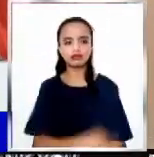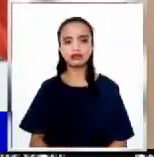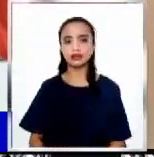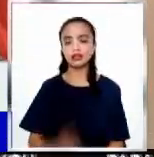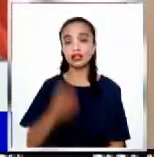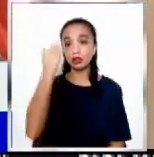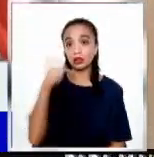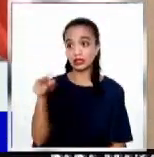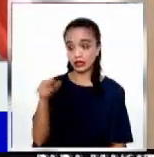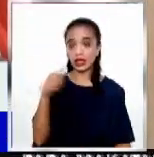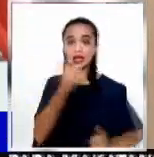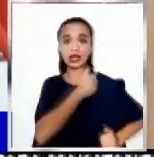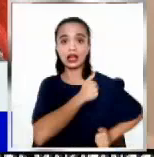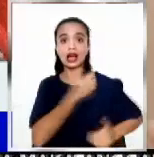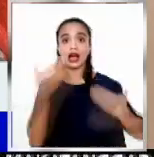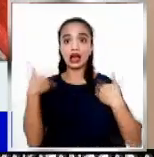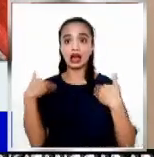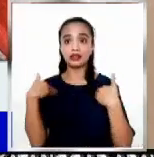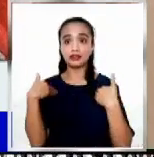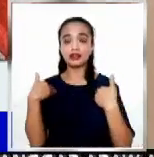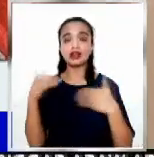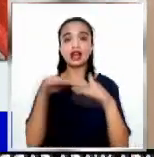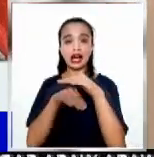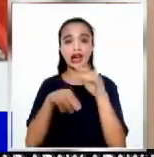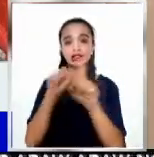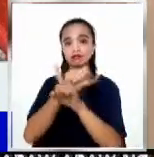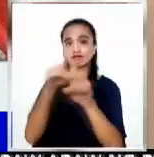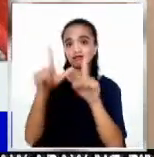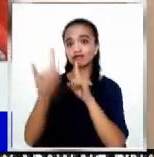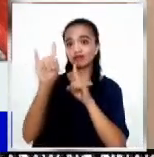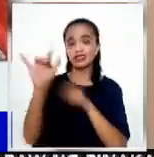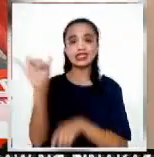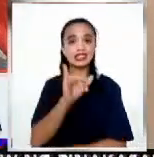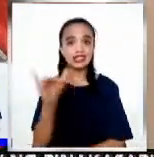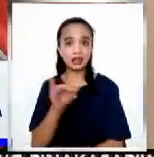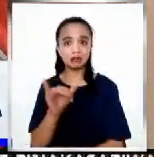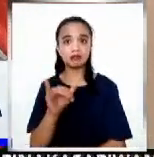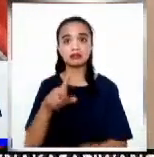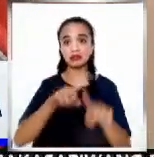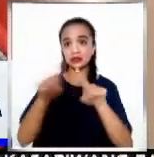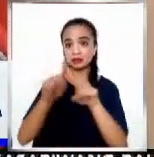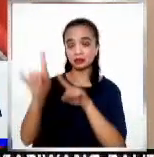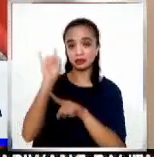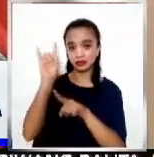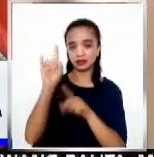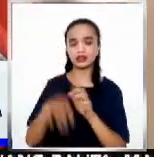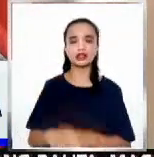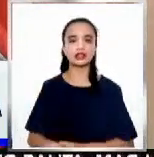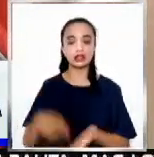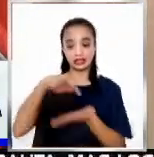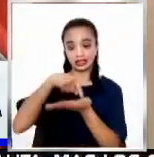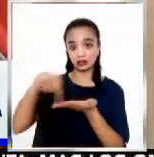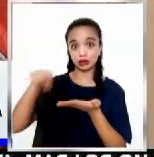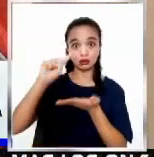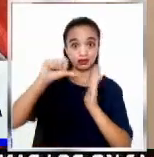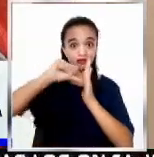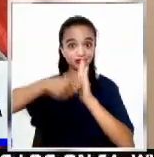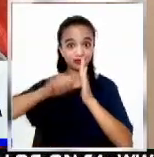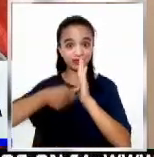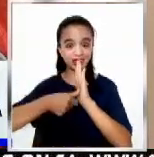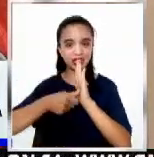to social media and even the formal media, that for example, this week, the highlight is the side effect